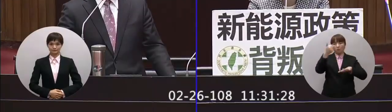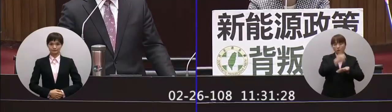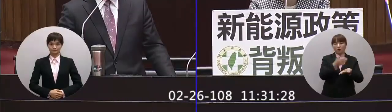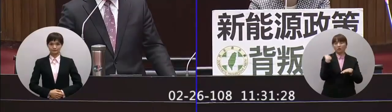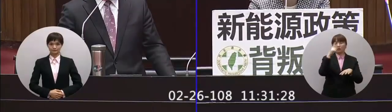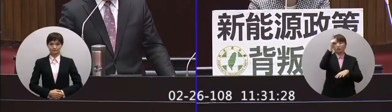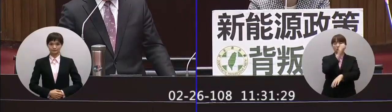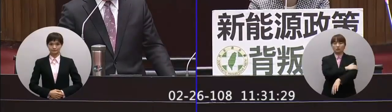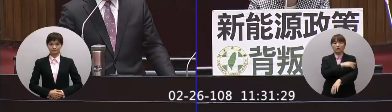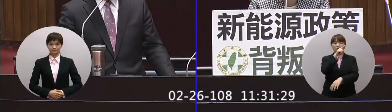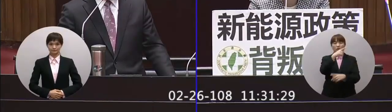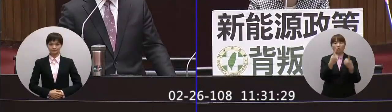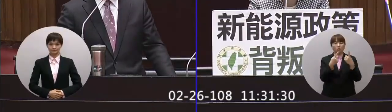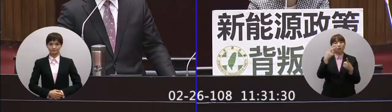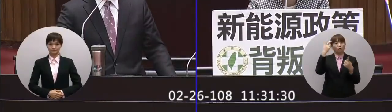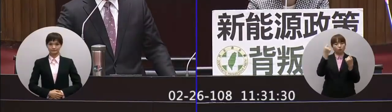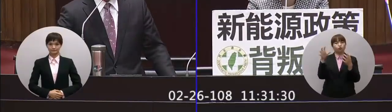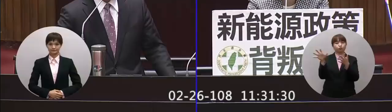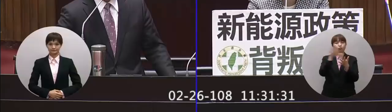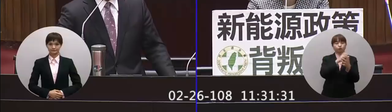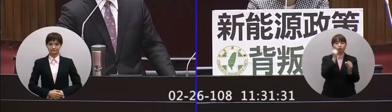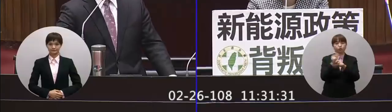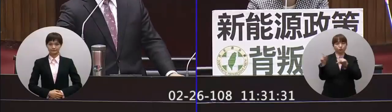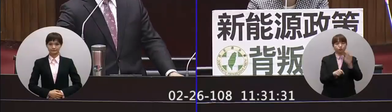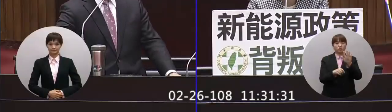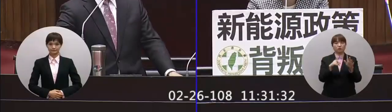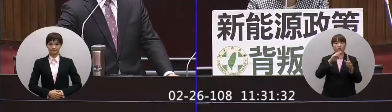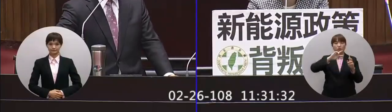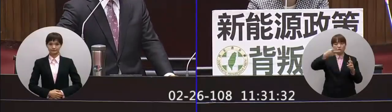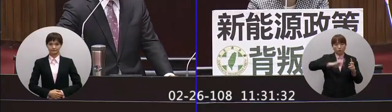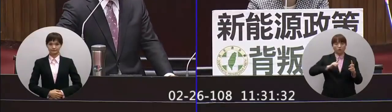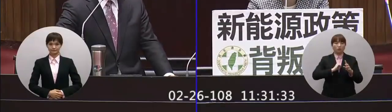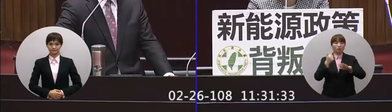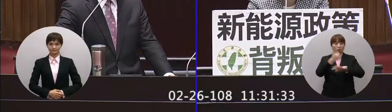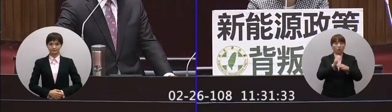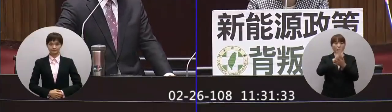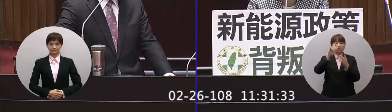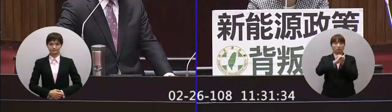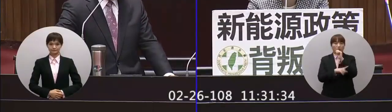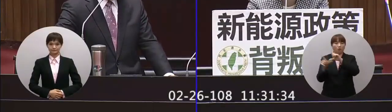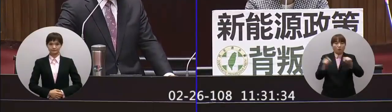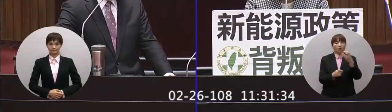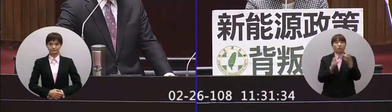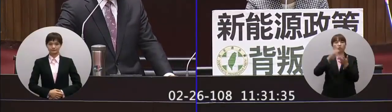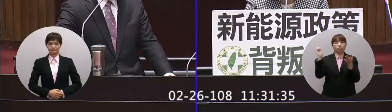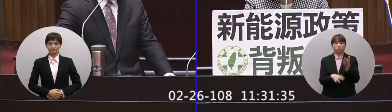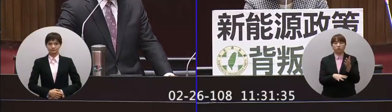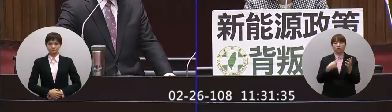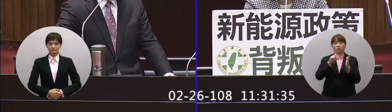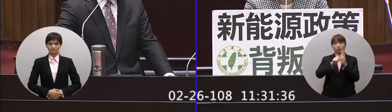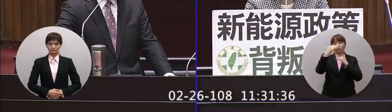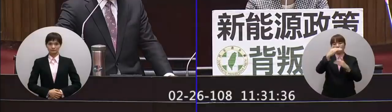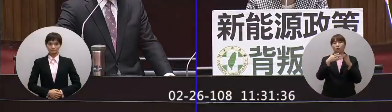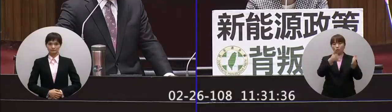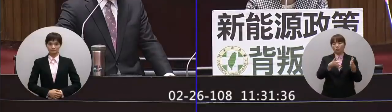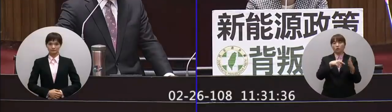一任的陈英前，你们还秉持这样的原则，到您就任之后，你这个原则就完全抛弃了。我时间有限